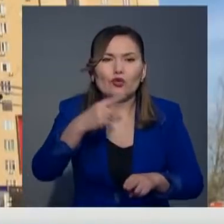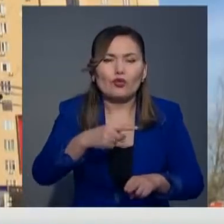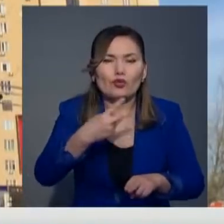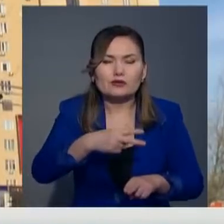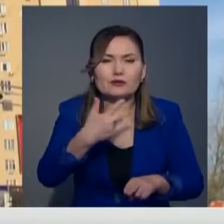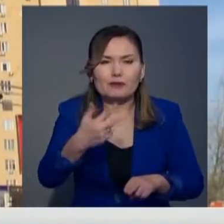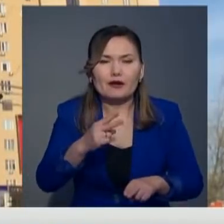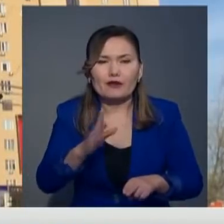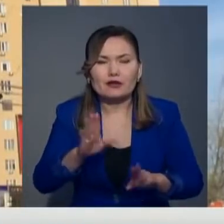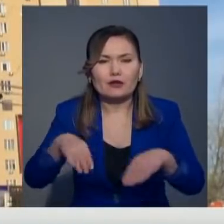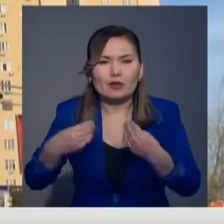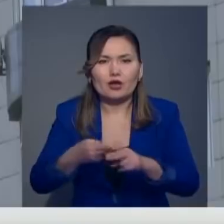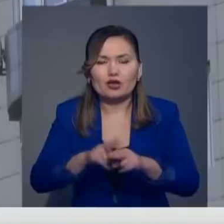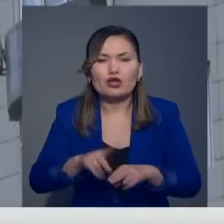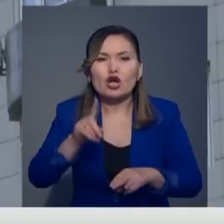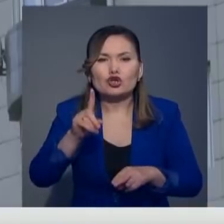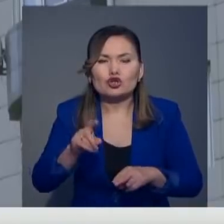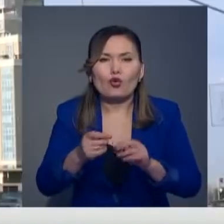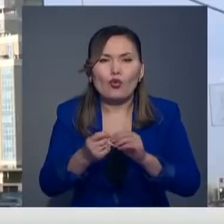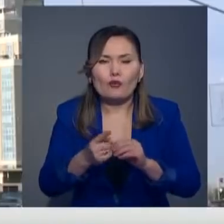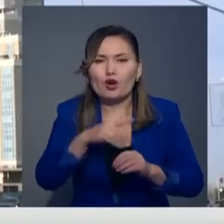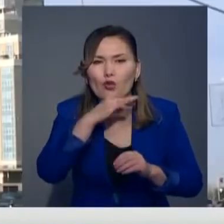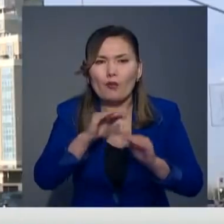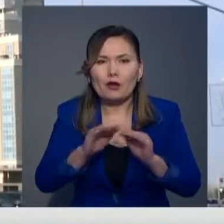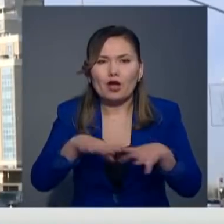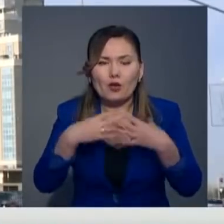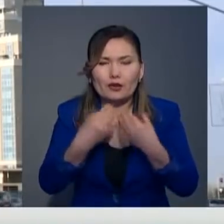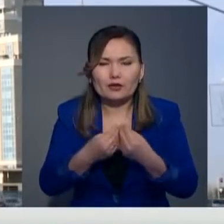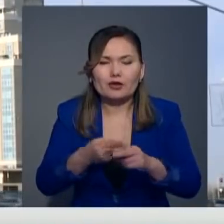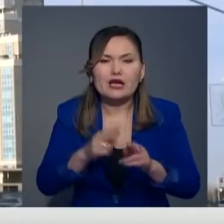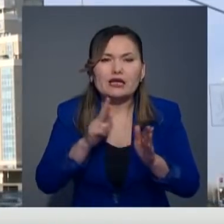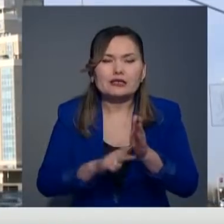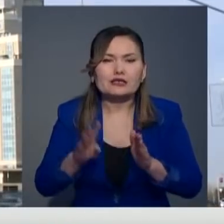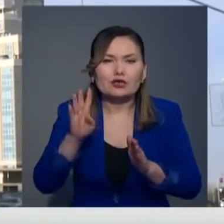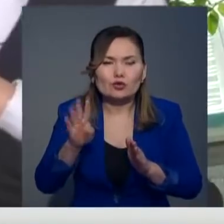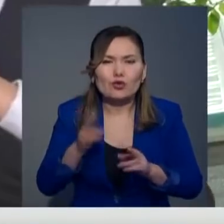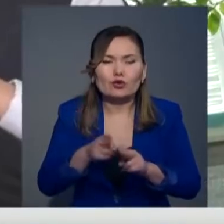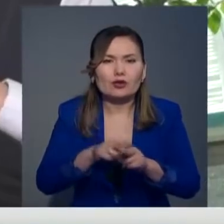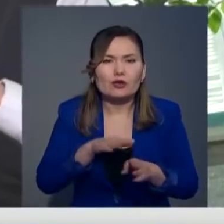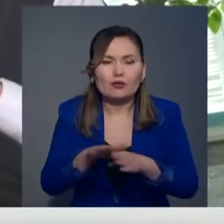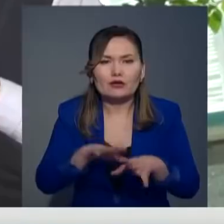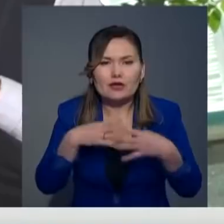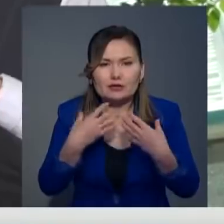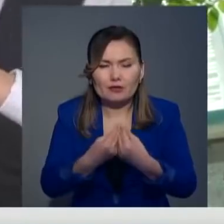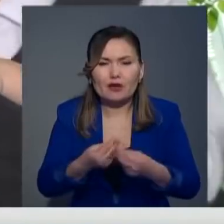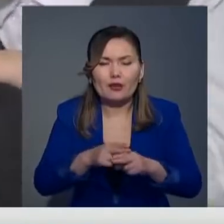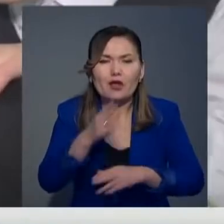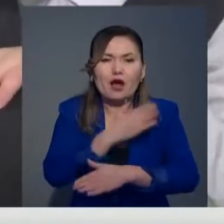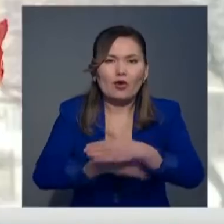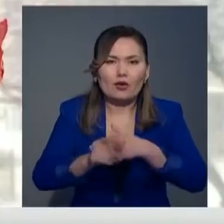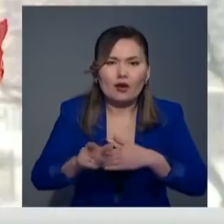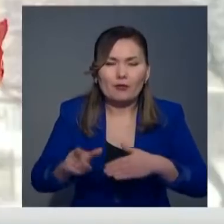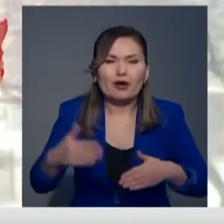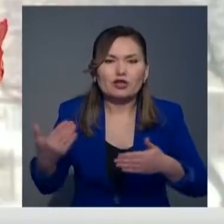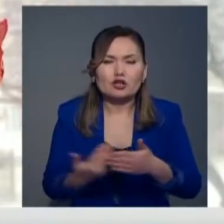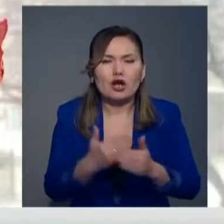берілді. Оның ішінде 111 көпбалалы отбасы. 84 толық емес және мүгедек балаларды тәрбиелеп отырған 36 отбасы